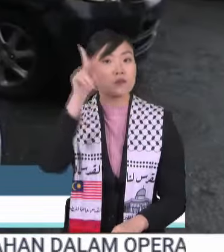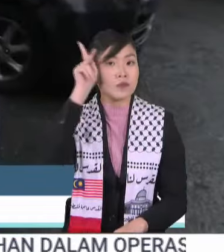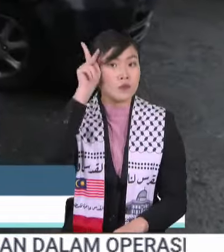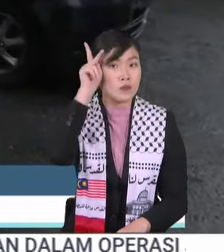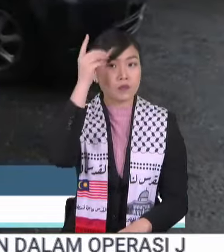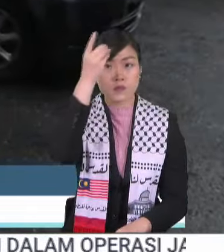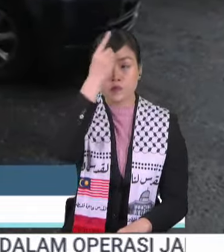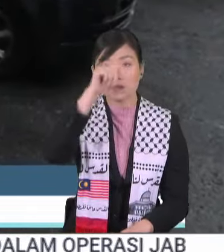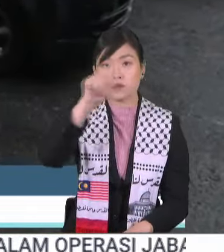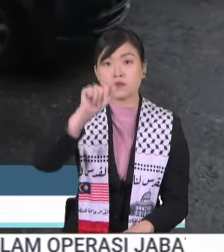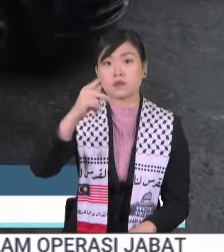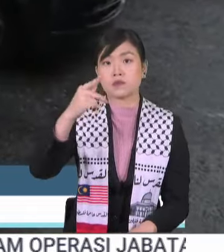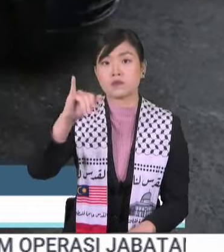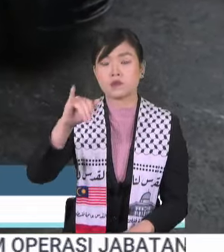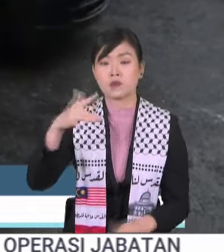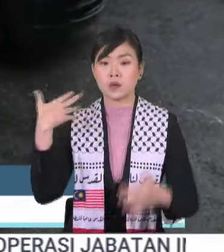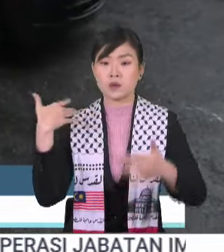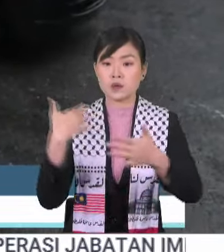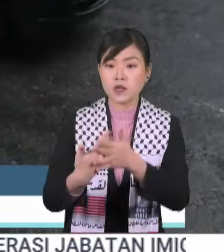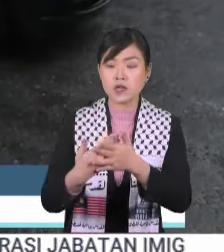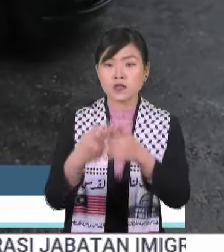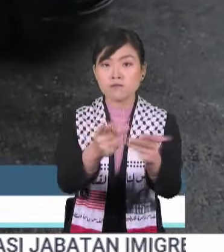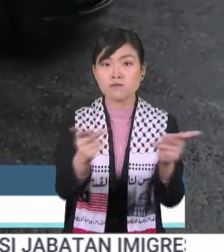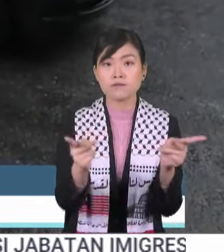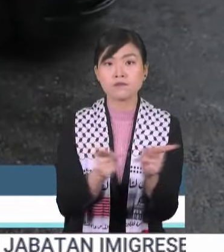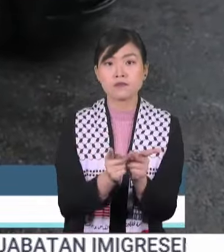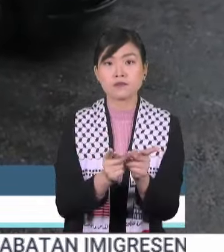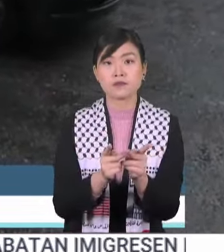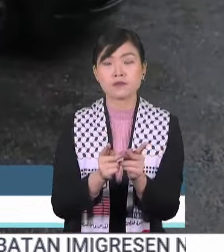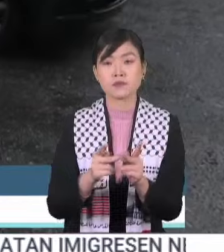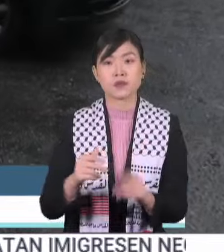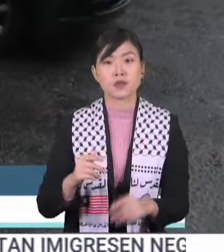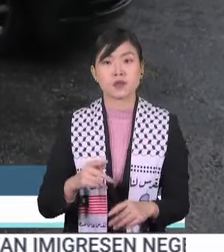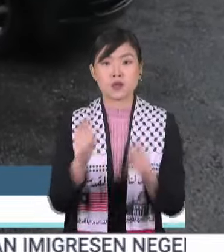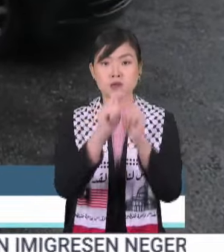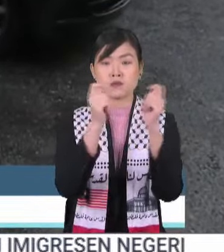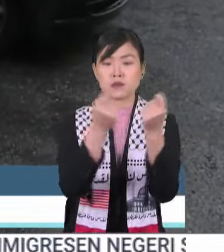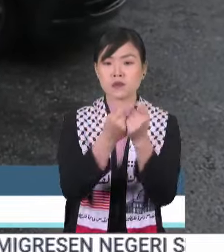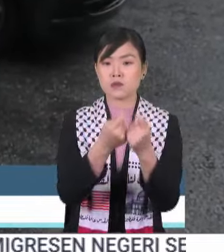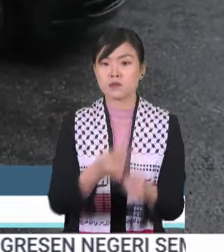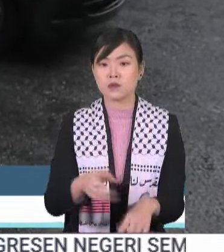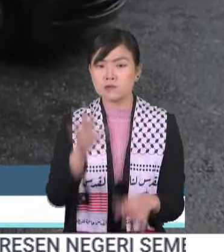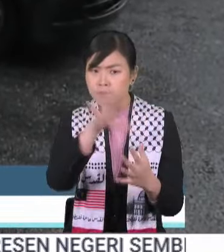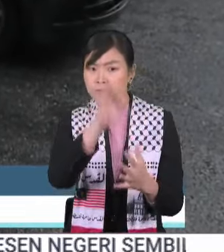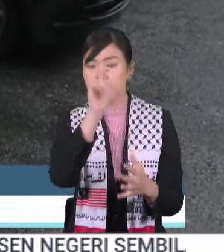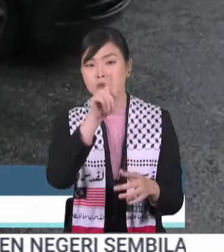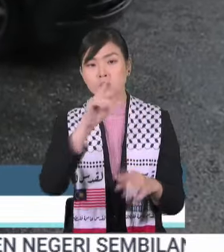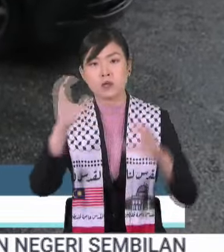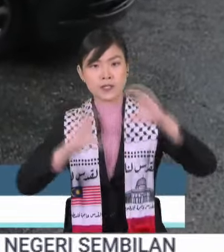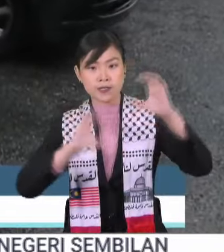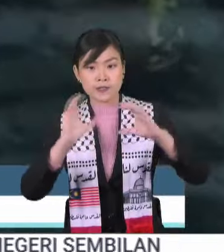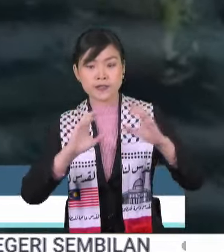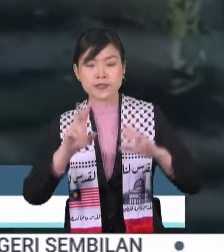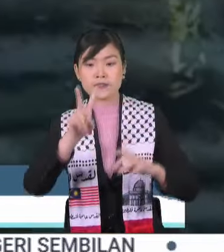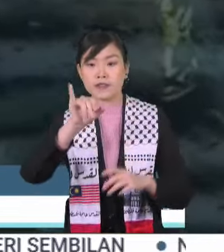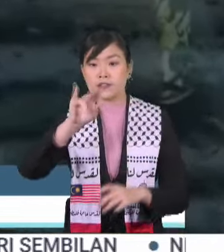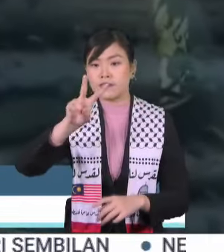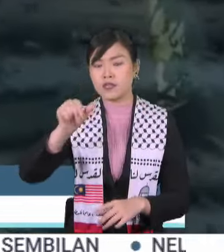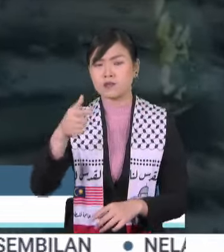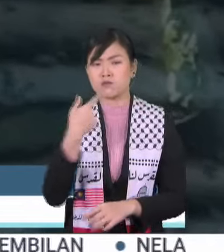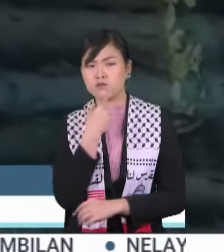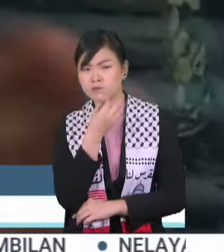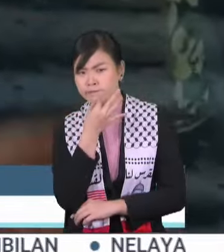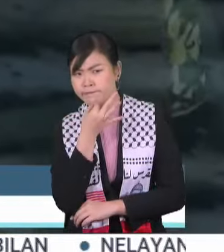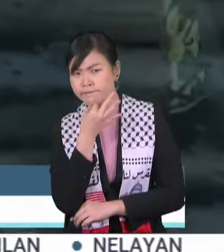Datuk Mohamad Zaki haron sebaik tiba di lokasi kejadian anggota pasukan mendapati sebuah kereta jenis Viva dalam keadaan mencurigakan semasa